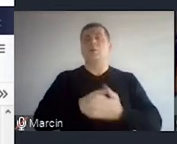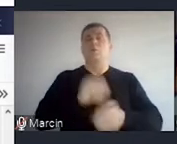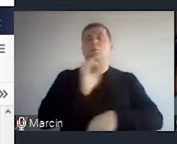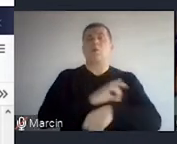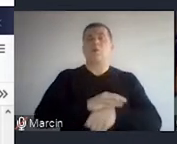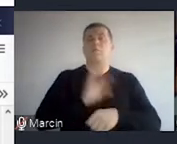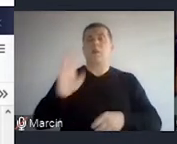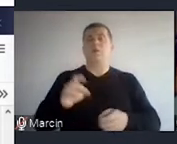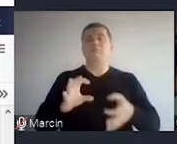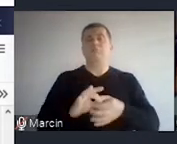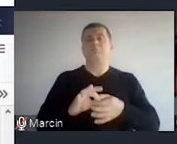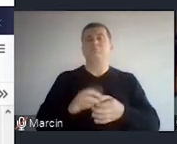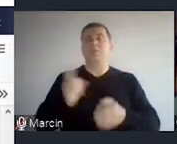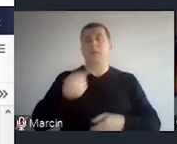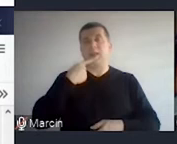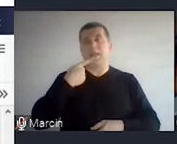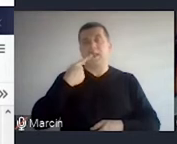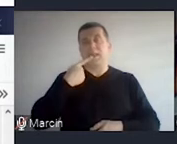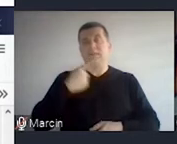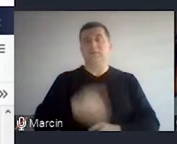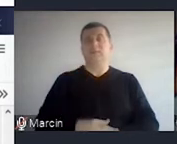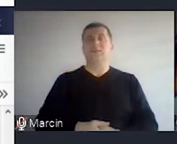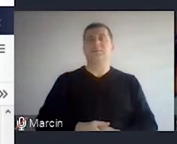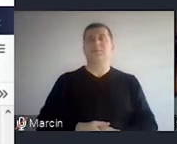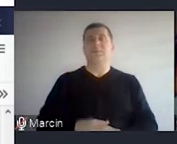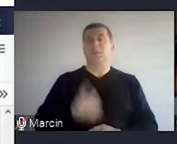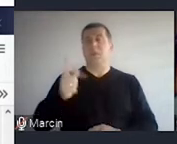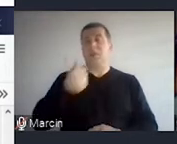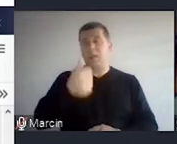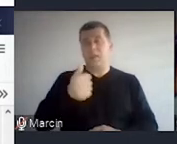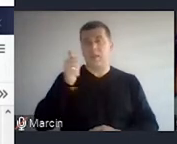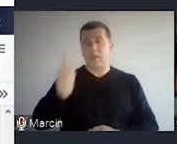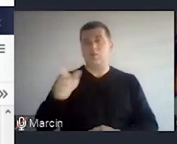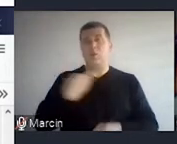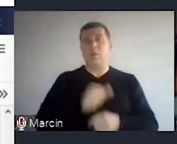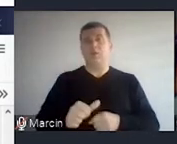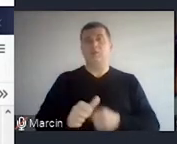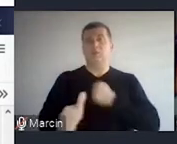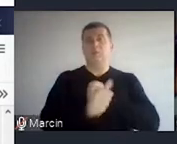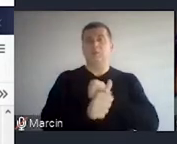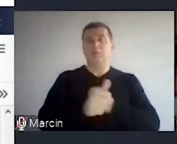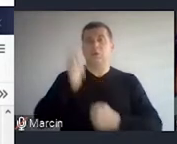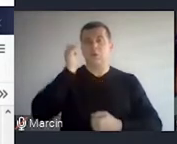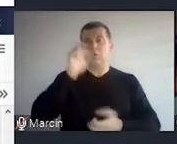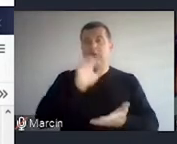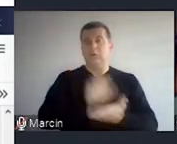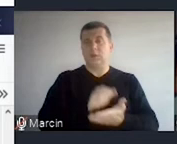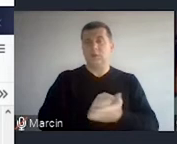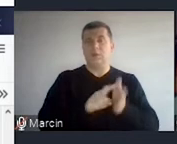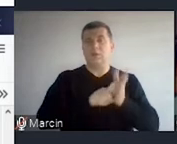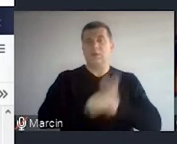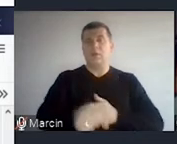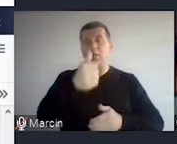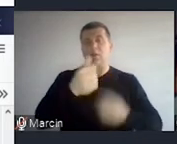projektach związanych z językami, to jedną jednostką jest 60 godzin zajęć dla